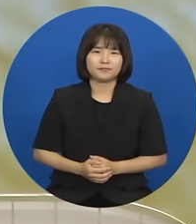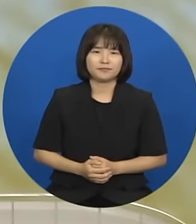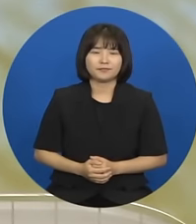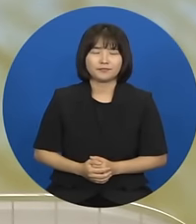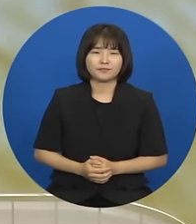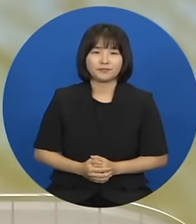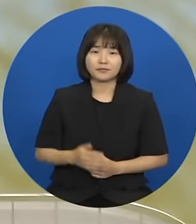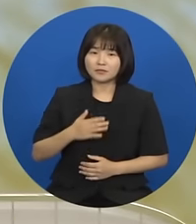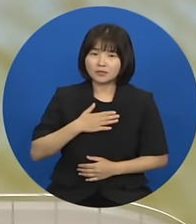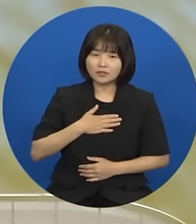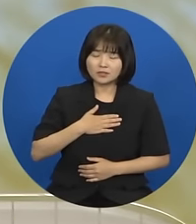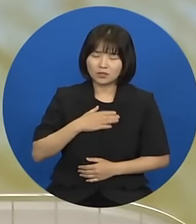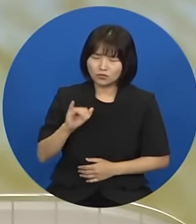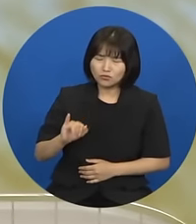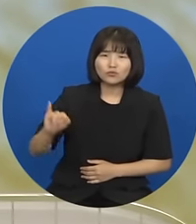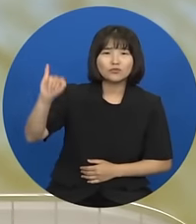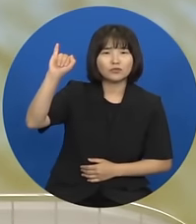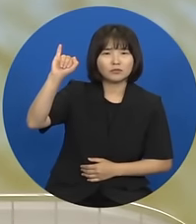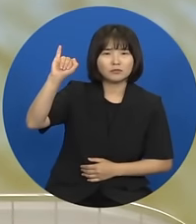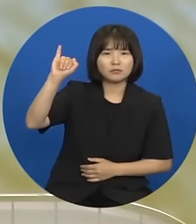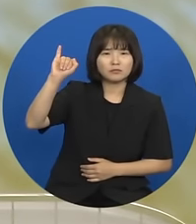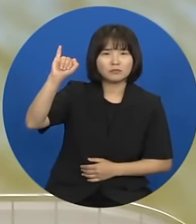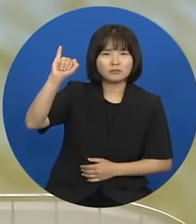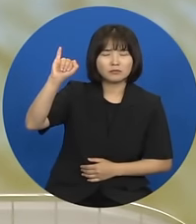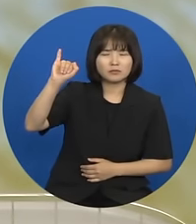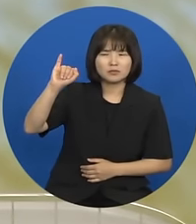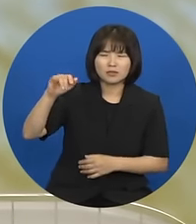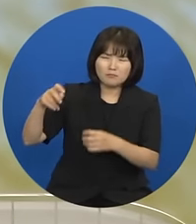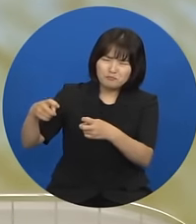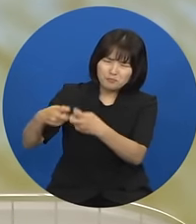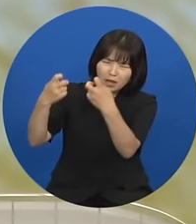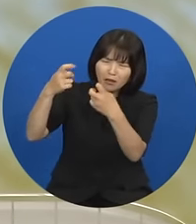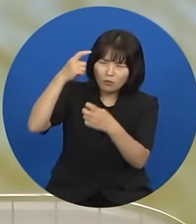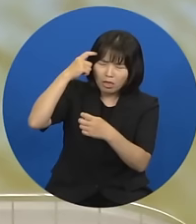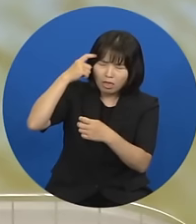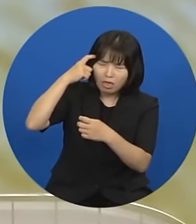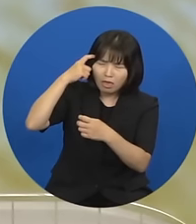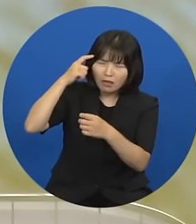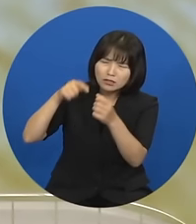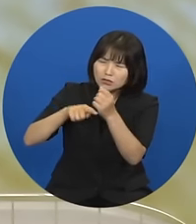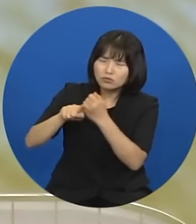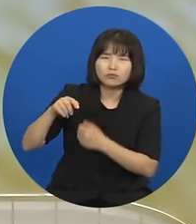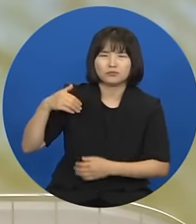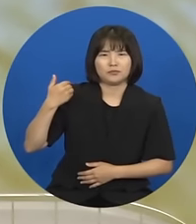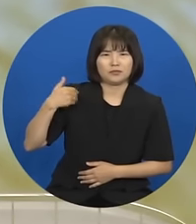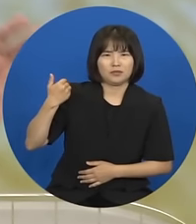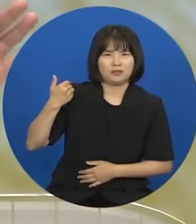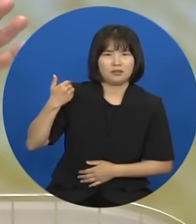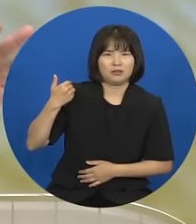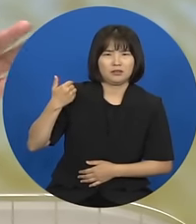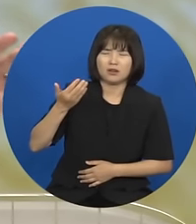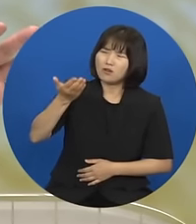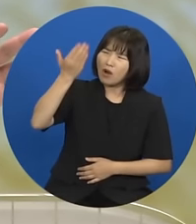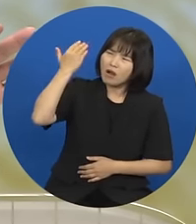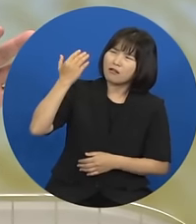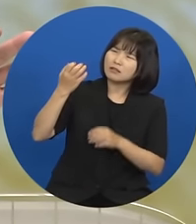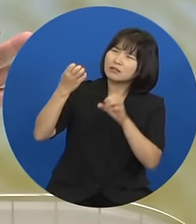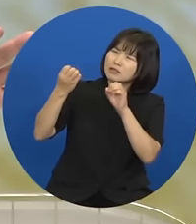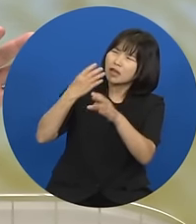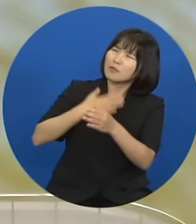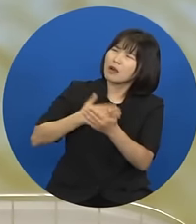저는 저희 누님에게 왜 그런 사고가 일어났는지 모릅니다. 과거에는 답을